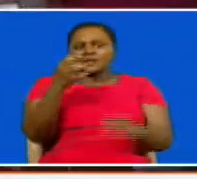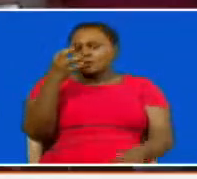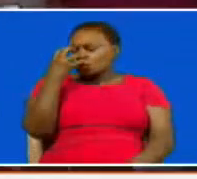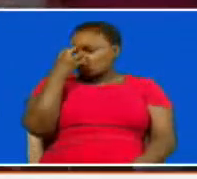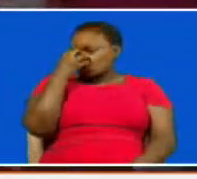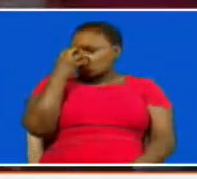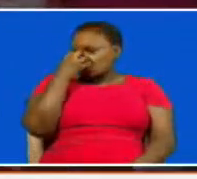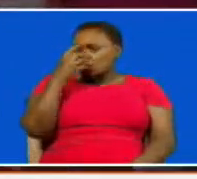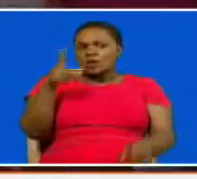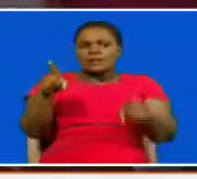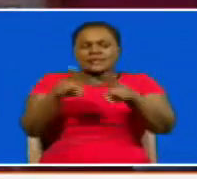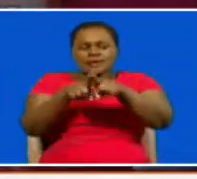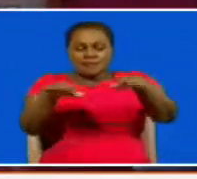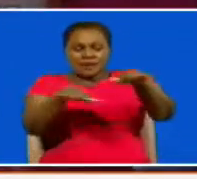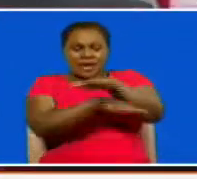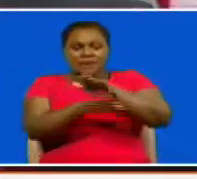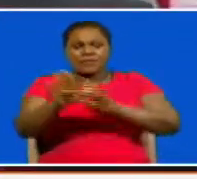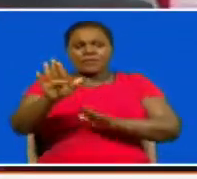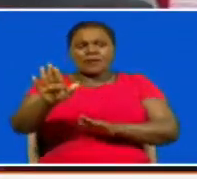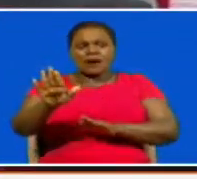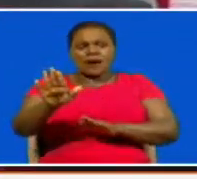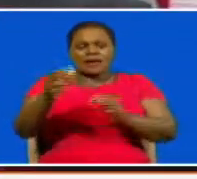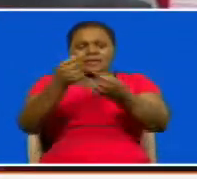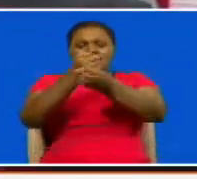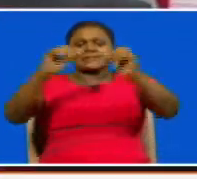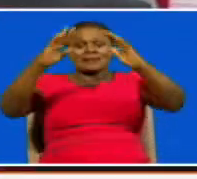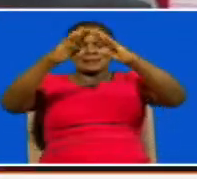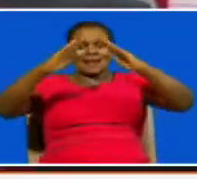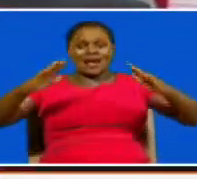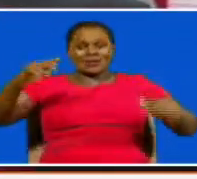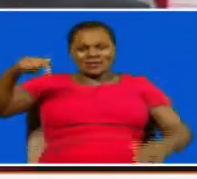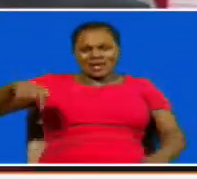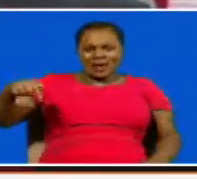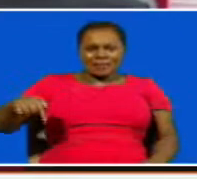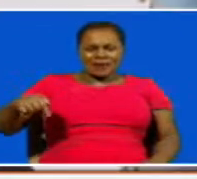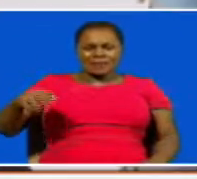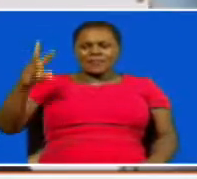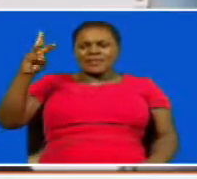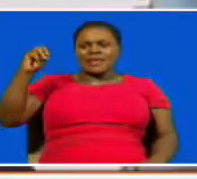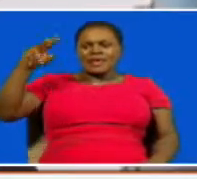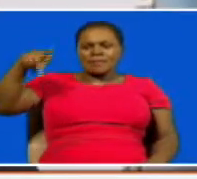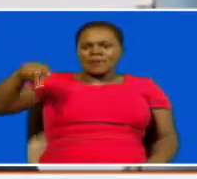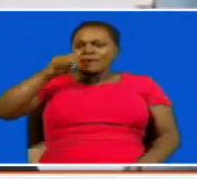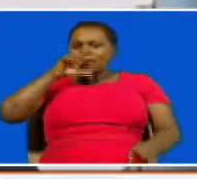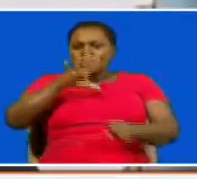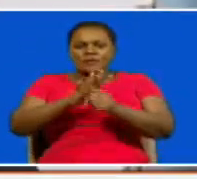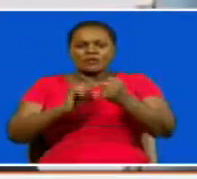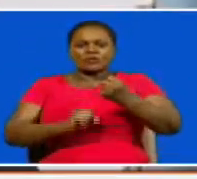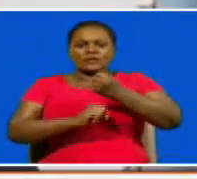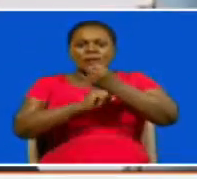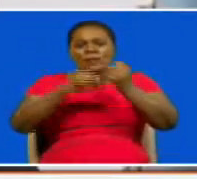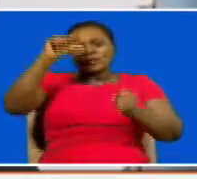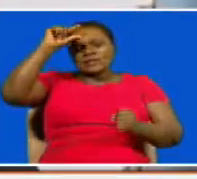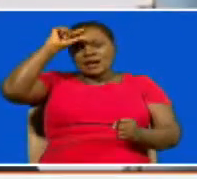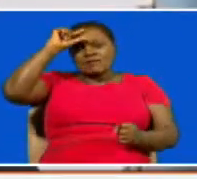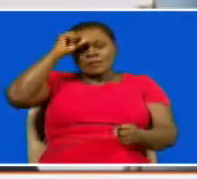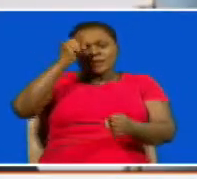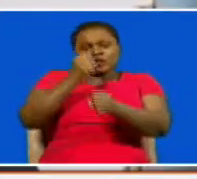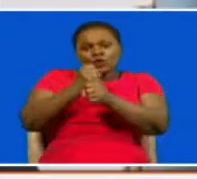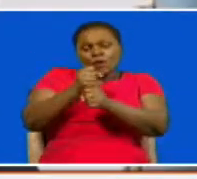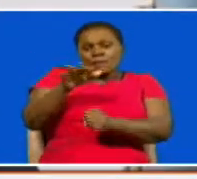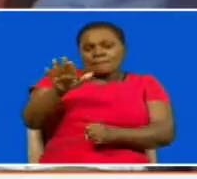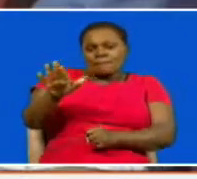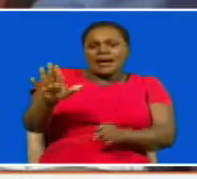Ruto pamoja na naibu wake Rigathi Gachagua kwenye ikulu ya Nairobi. Wabunge hao waliahidi kuunga mkono serikali na utendakazi